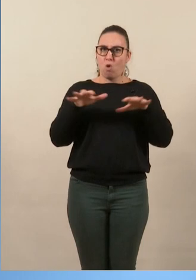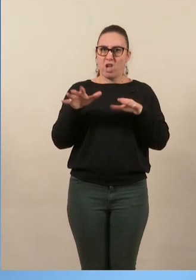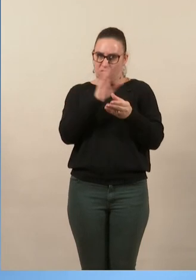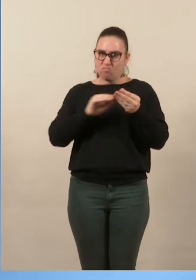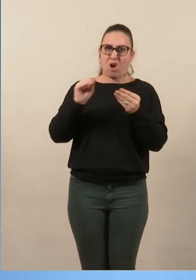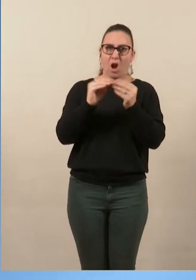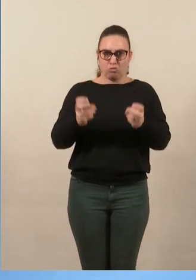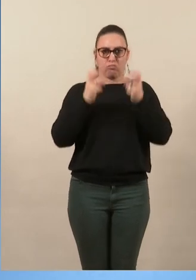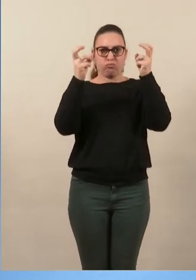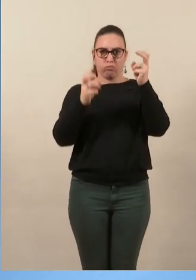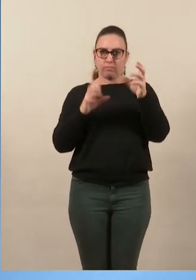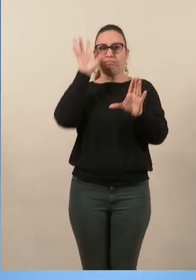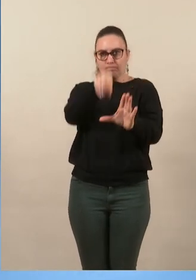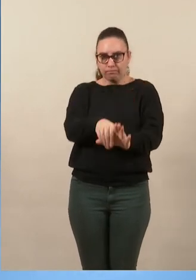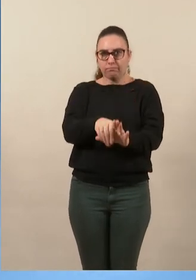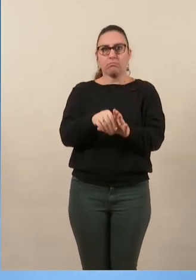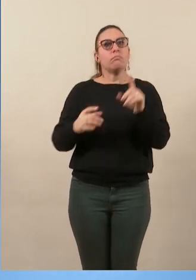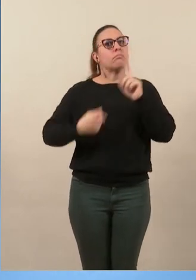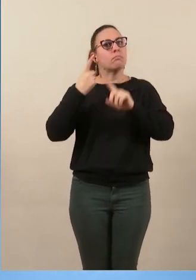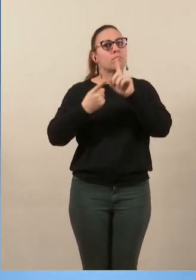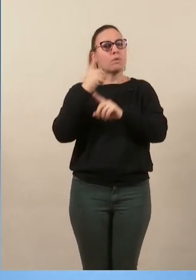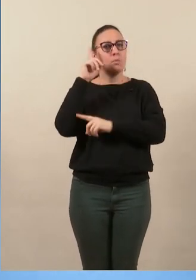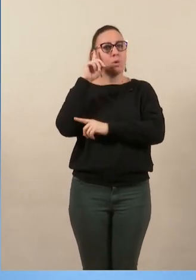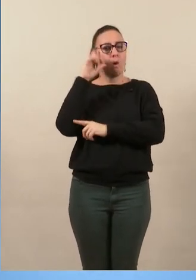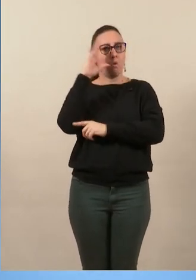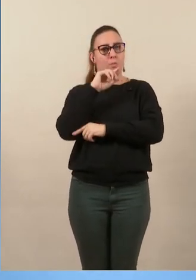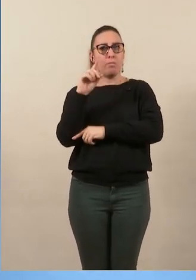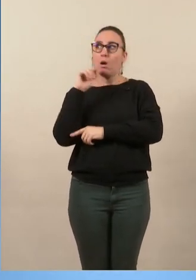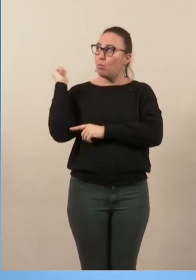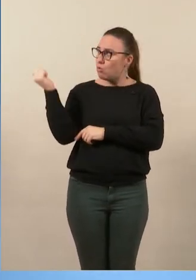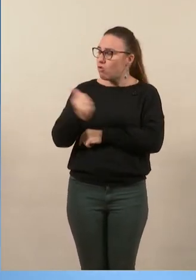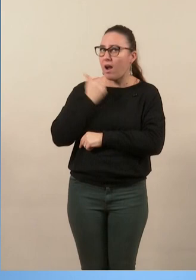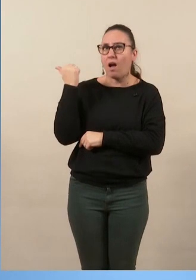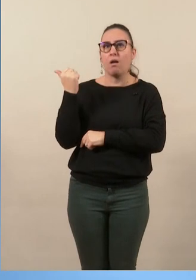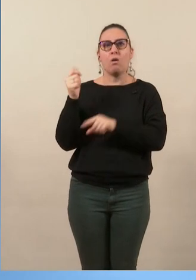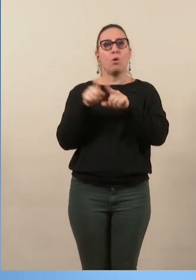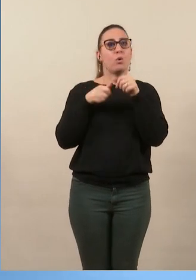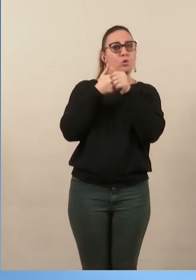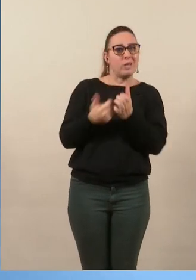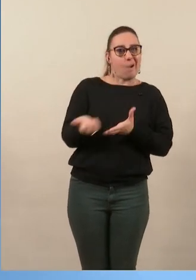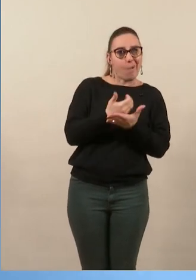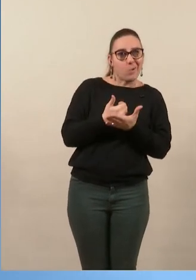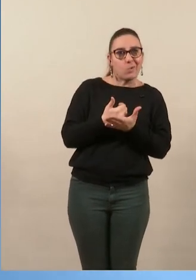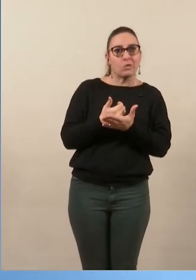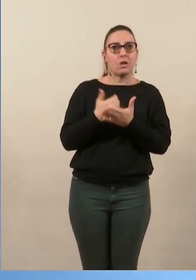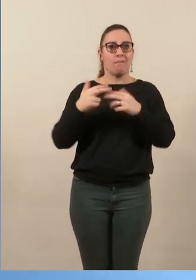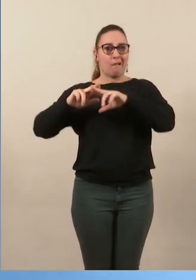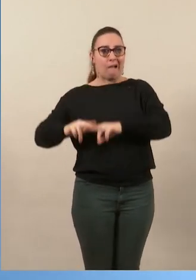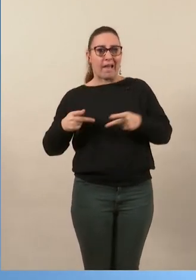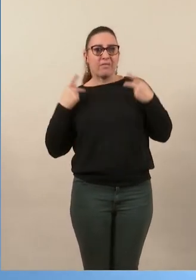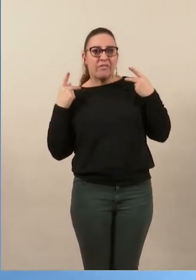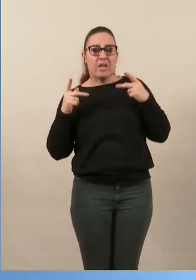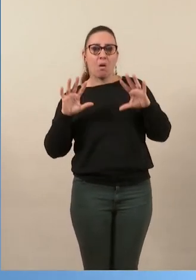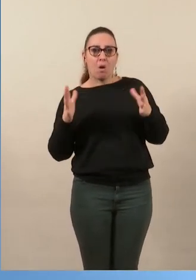supplémentaire c'est important parce que je le redis ici tout le monde en fonction de ses ressources et de son reste à vivre notamment peut